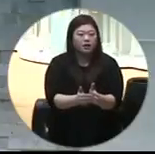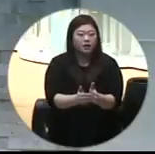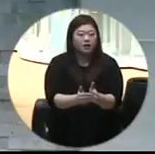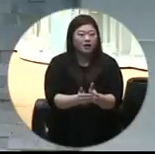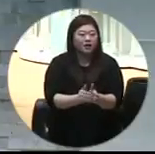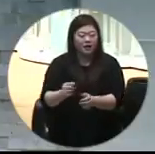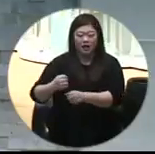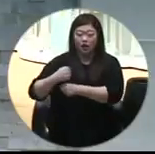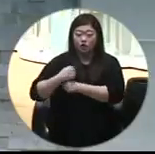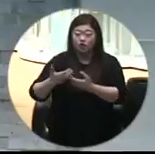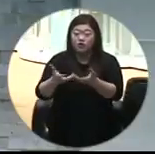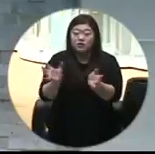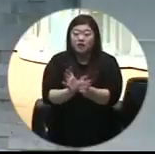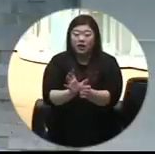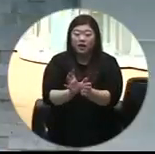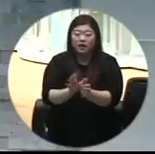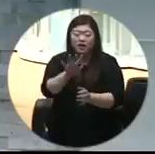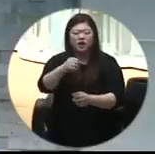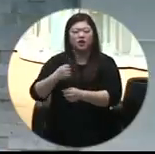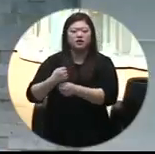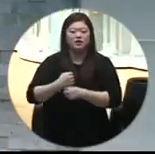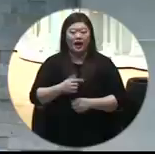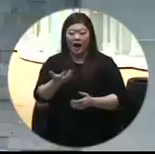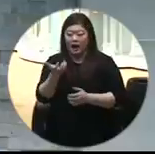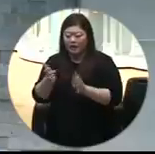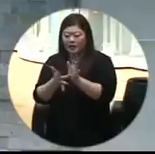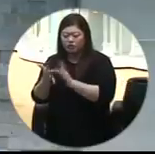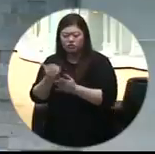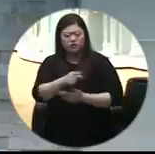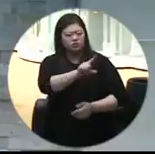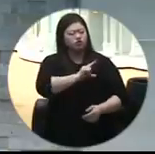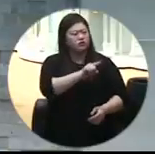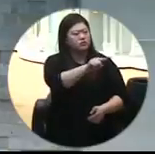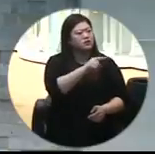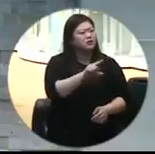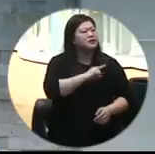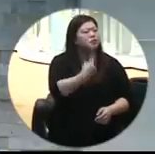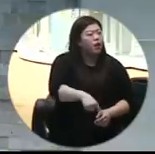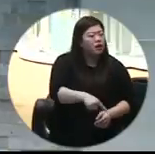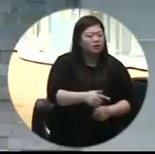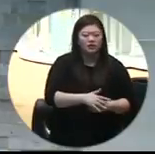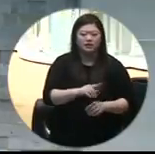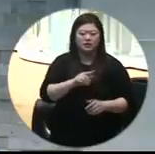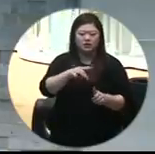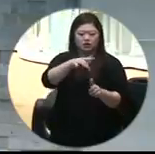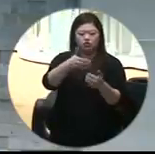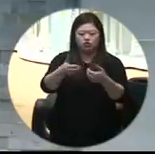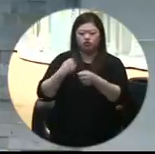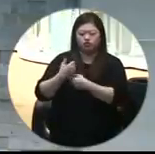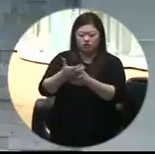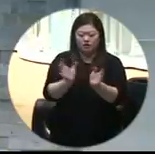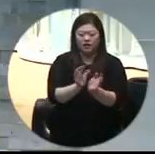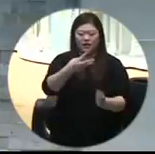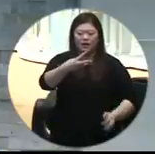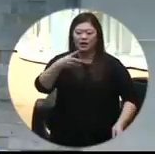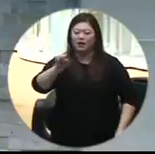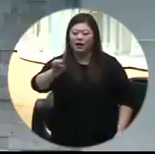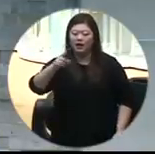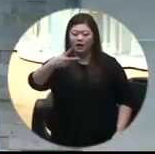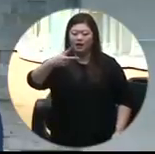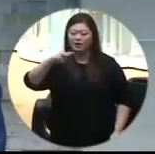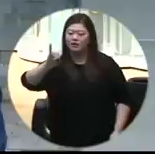귀신이라 내일이 뭐냐? 군대라 그래. 이 군대란 말은 헬라 말은 라기온이라는데 라기온이란 말은